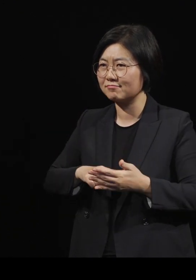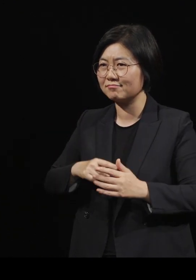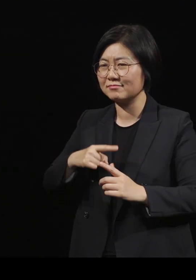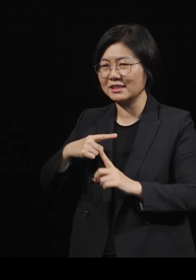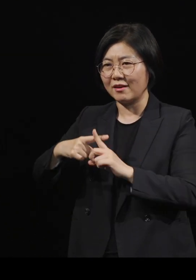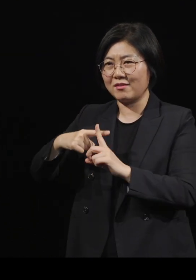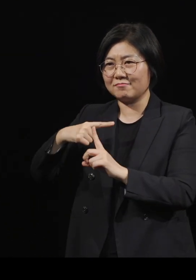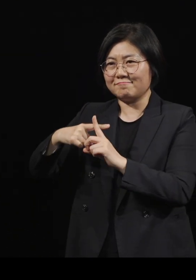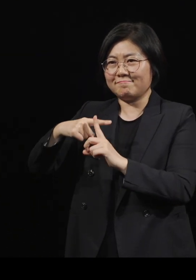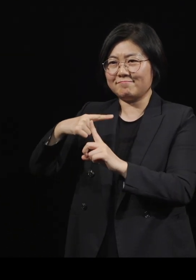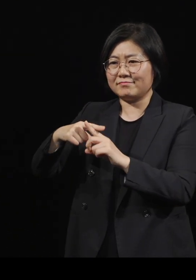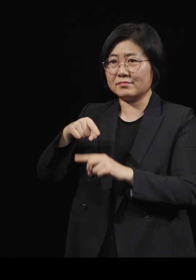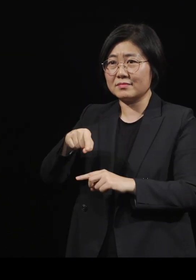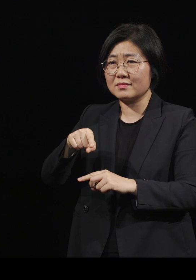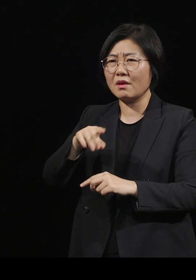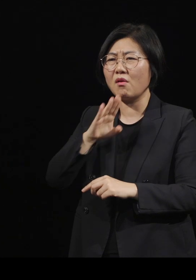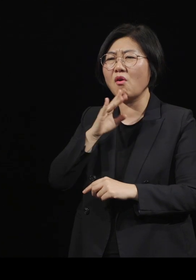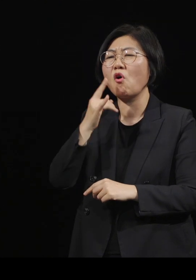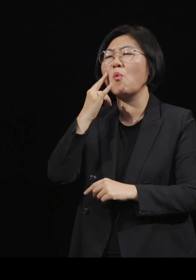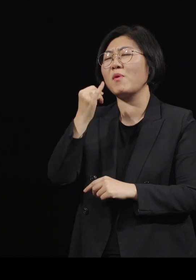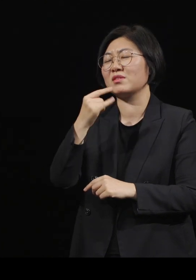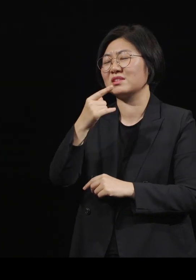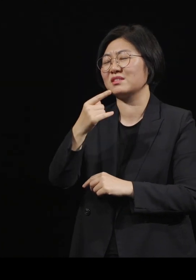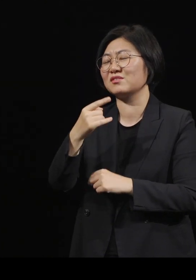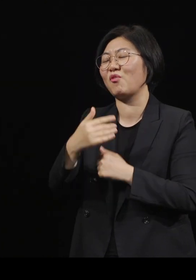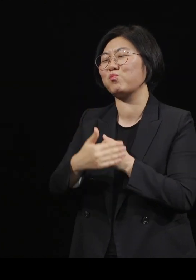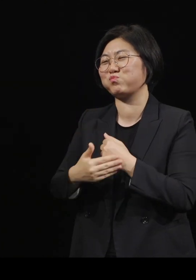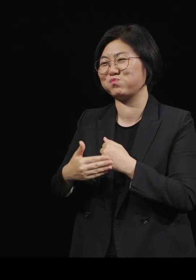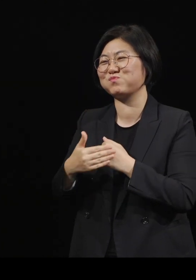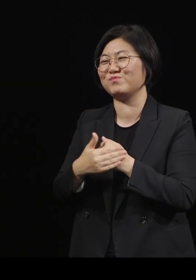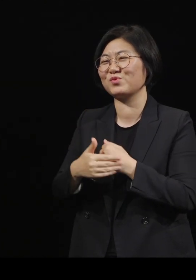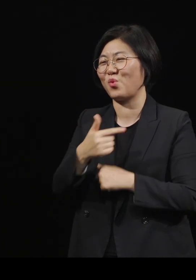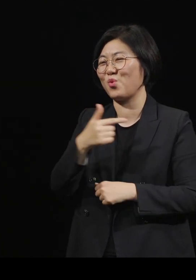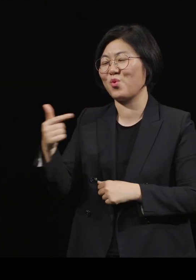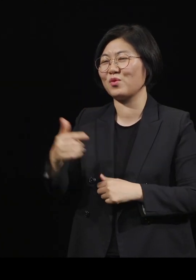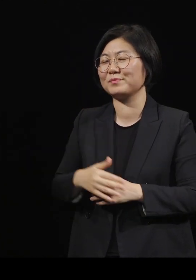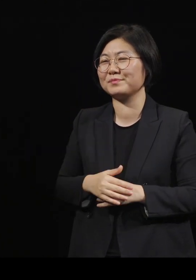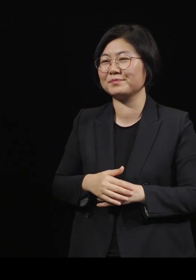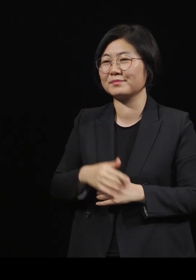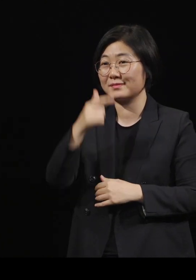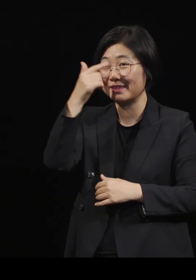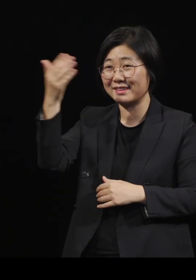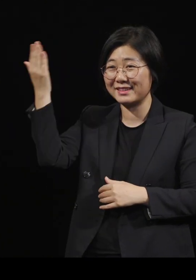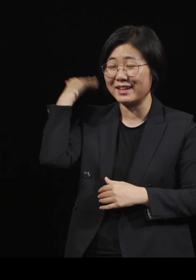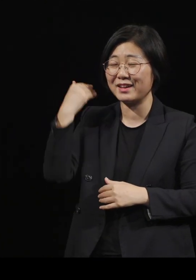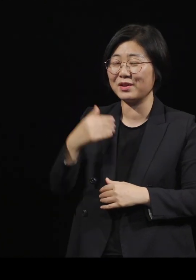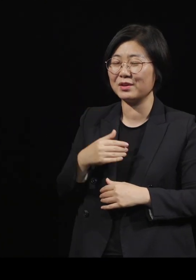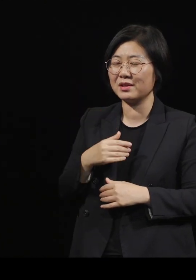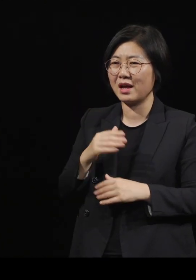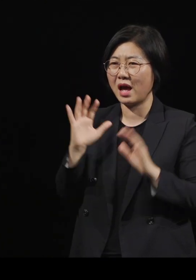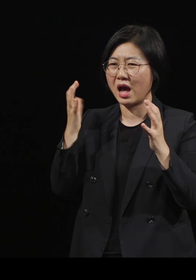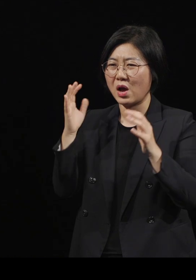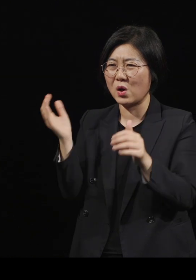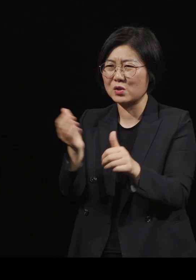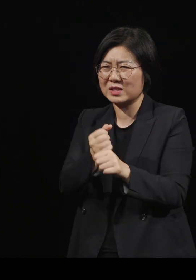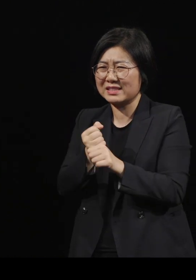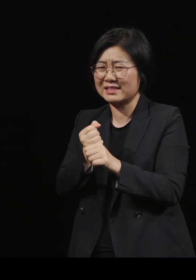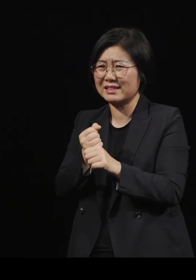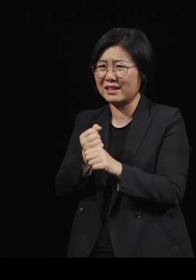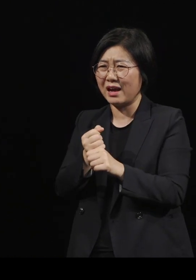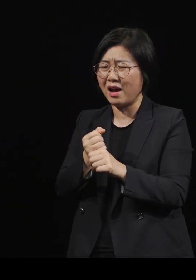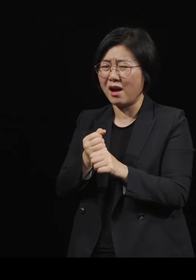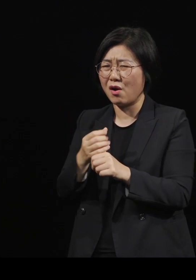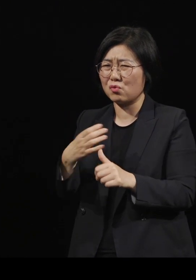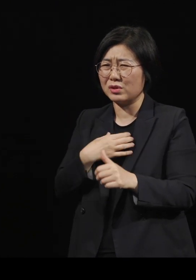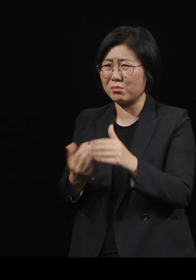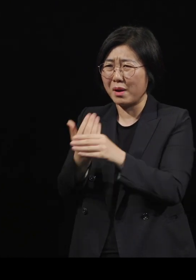마인드는 어머니의 영향이 컸던 것 같아요. 저희 어머니께서는 그 아동 유괴